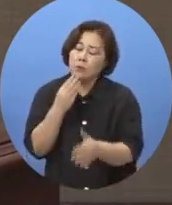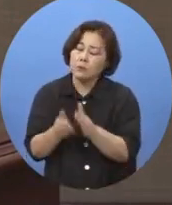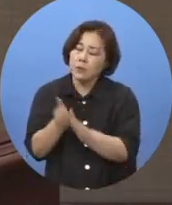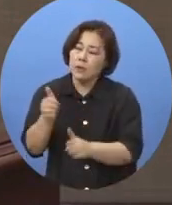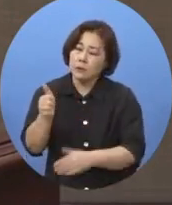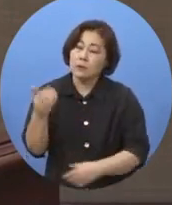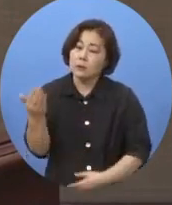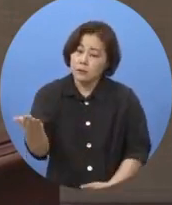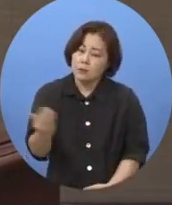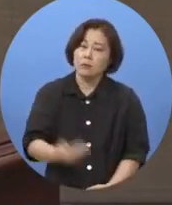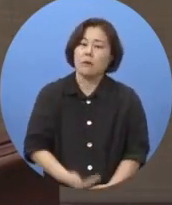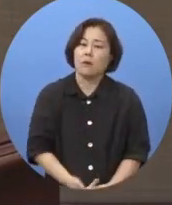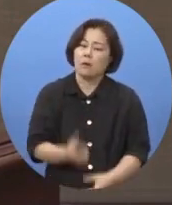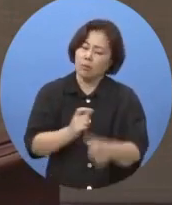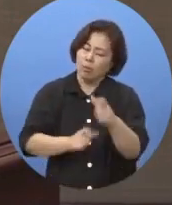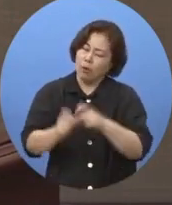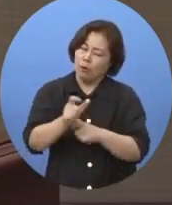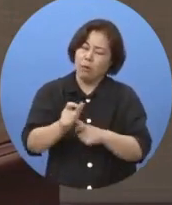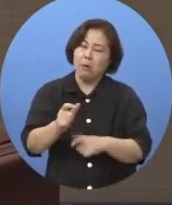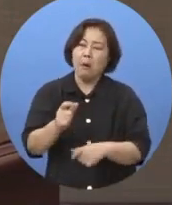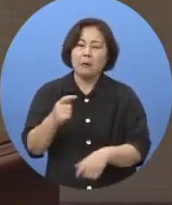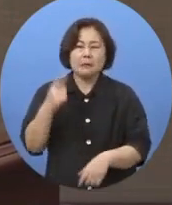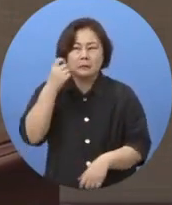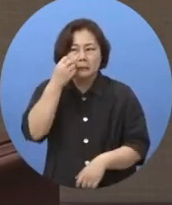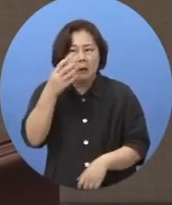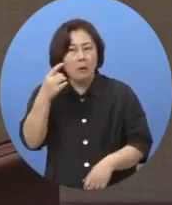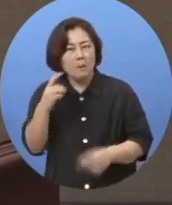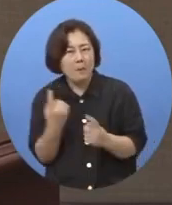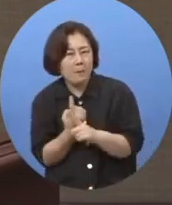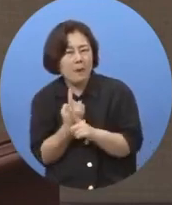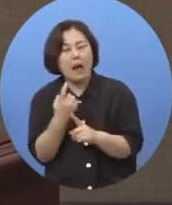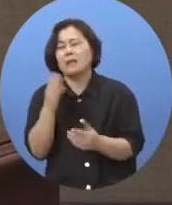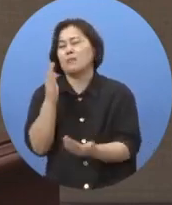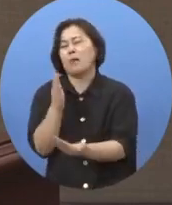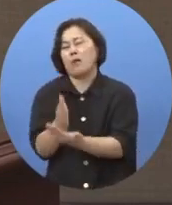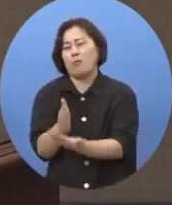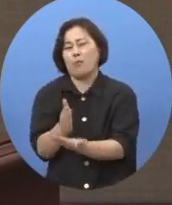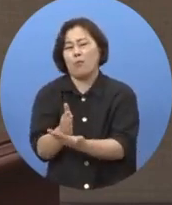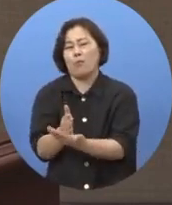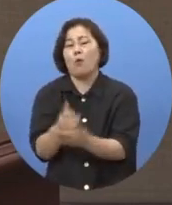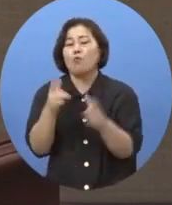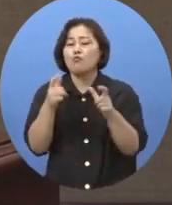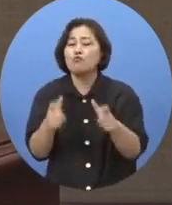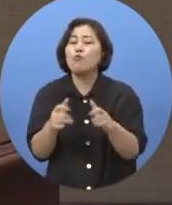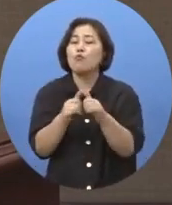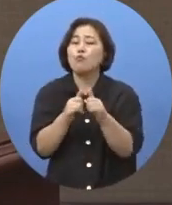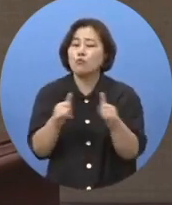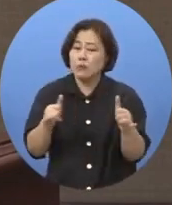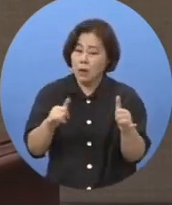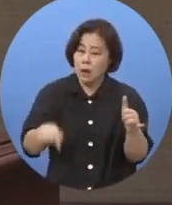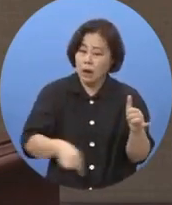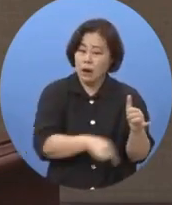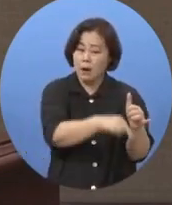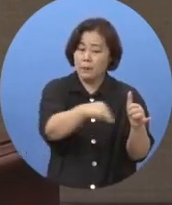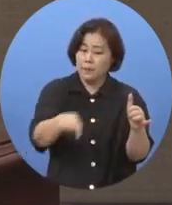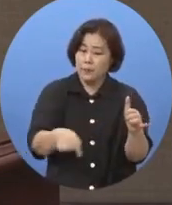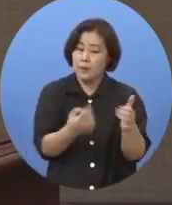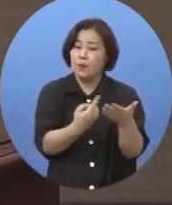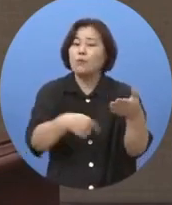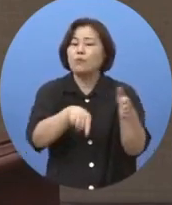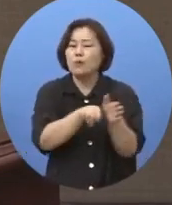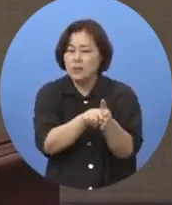더는 새로운 시도 없이 부족한 예산 없이 구로구 구 시장 부지 복합파